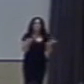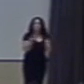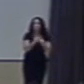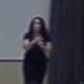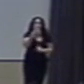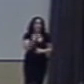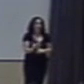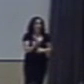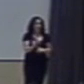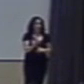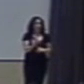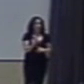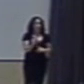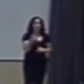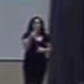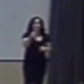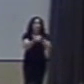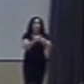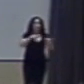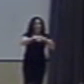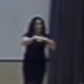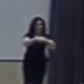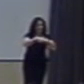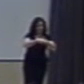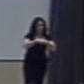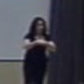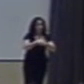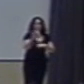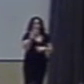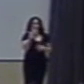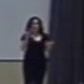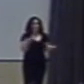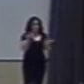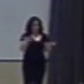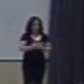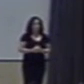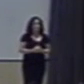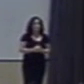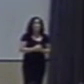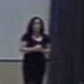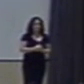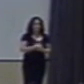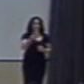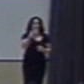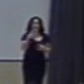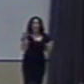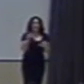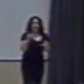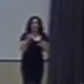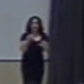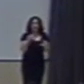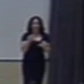personalitzar els continguts, per exemple, a la xarxa i no enterar-te del menú del dia, no? és fàcil anar als temes que a